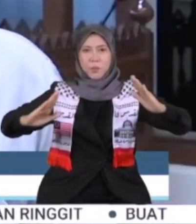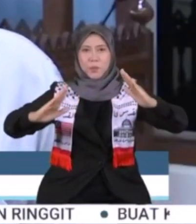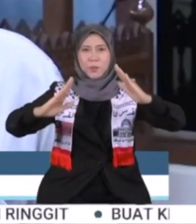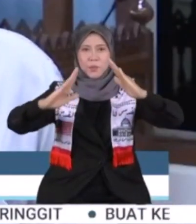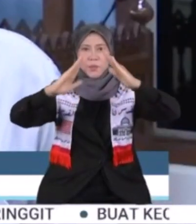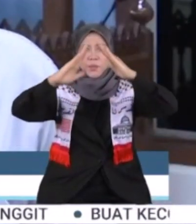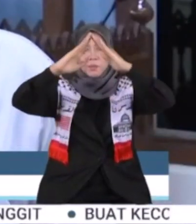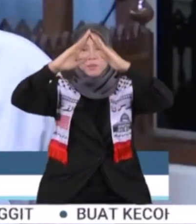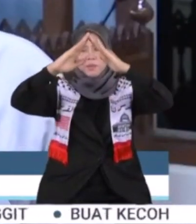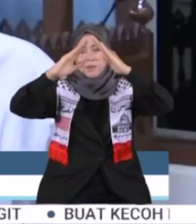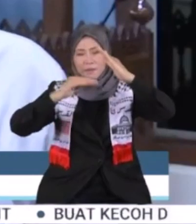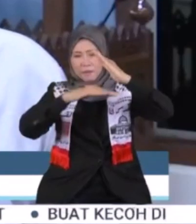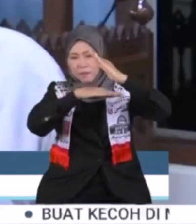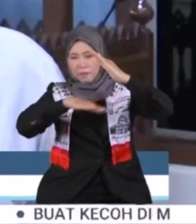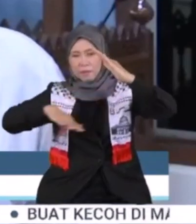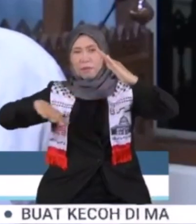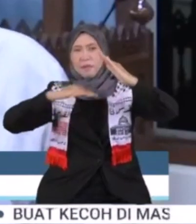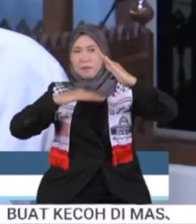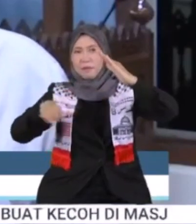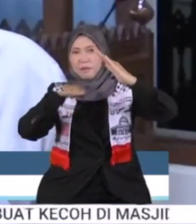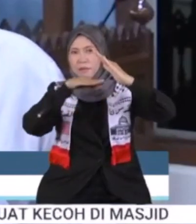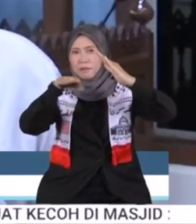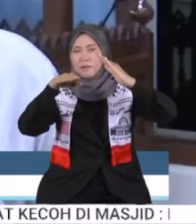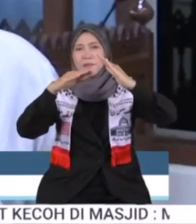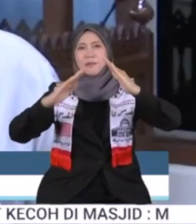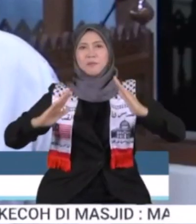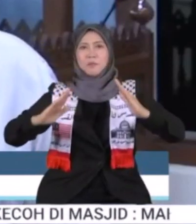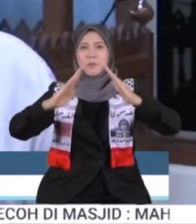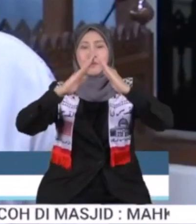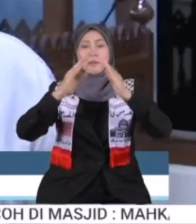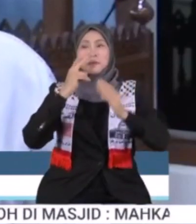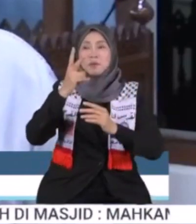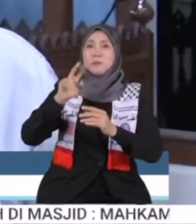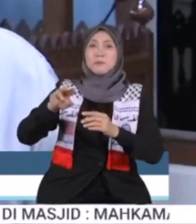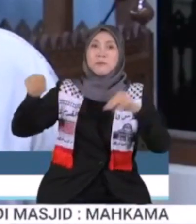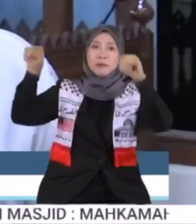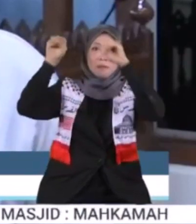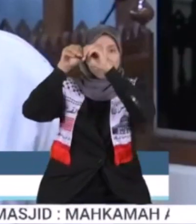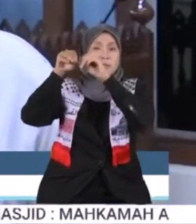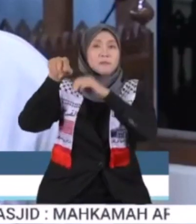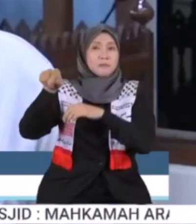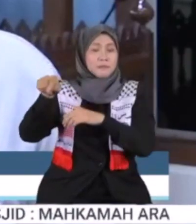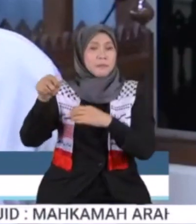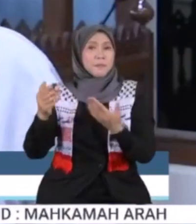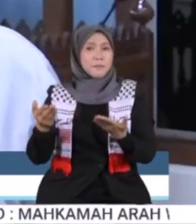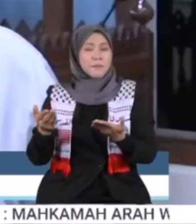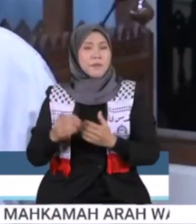Jadi kalau kita tengok pun, kalau masjid ini pun